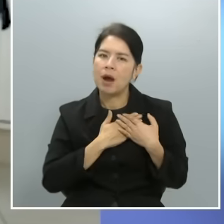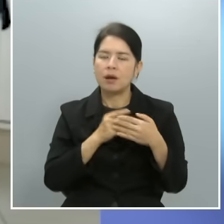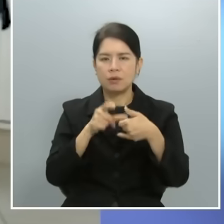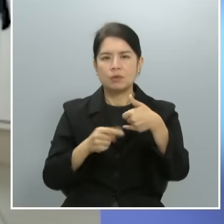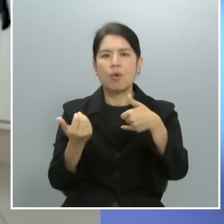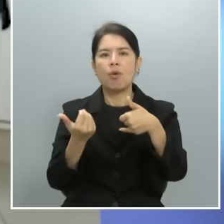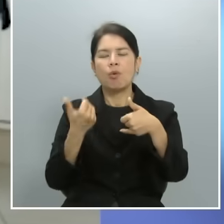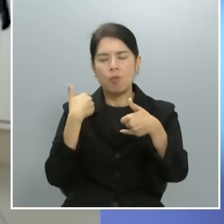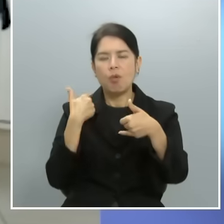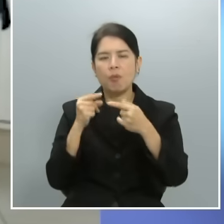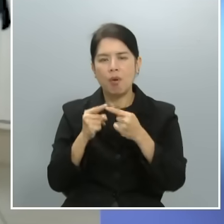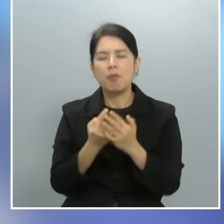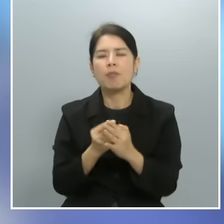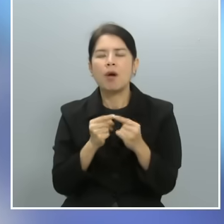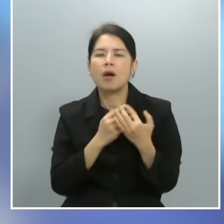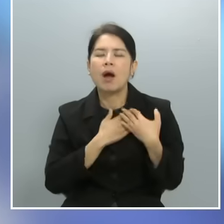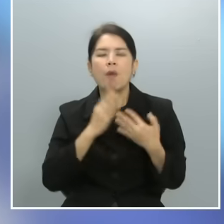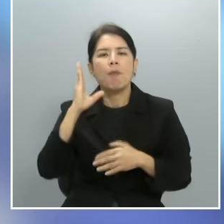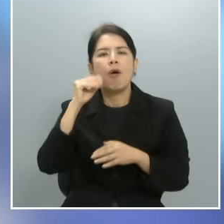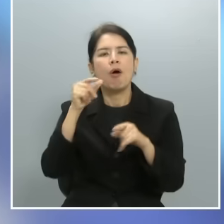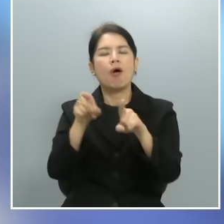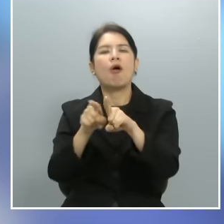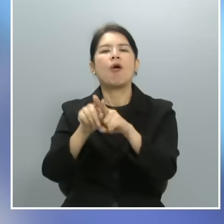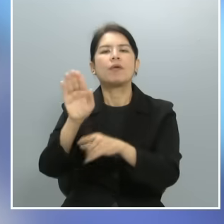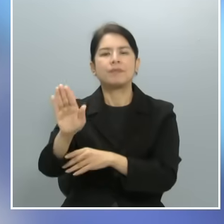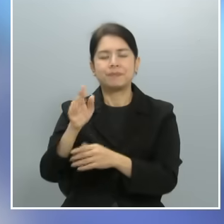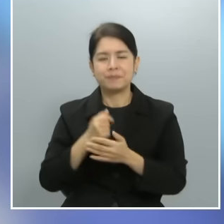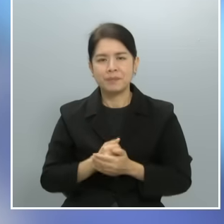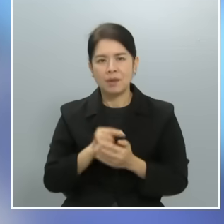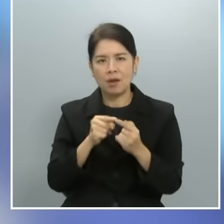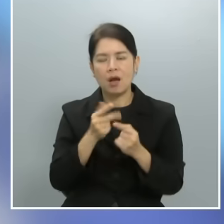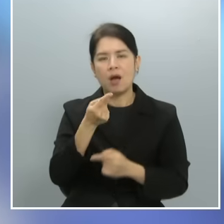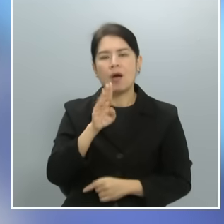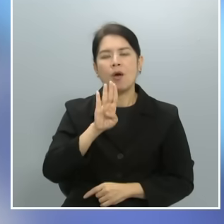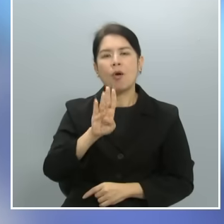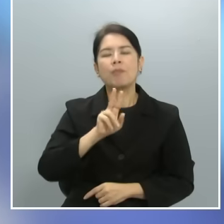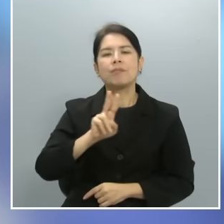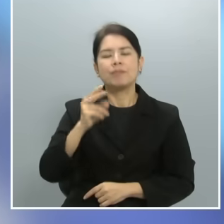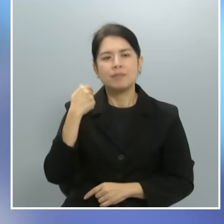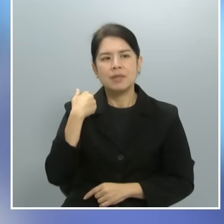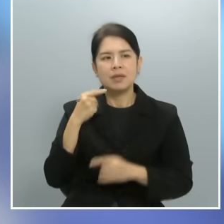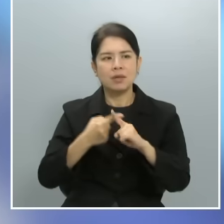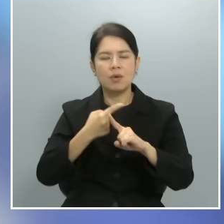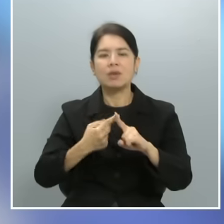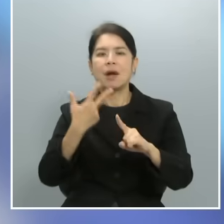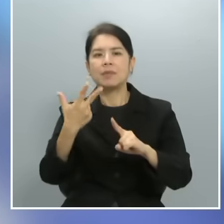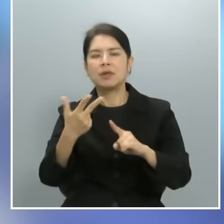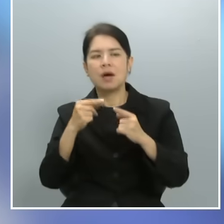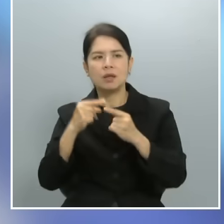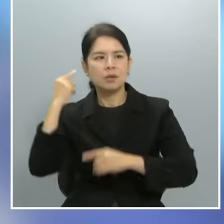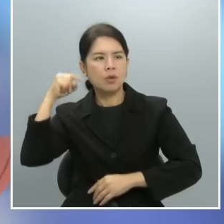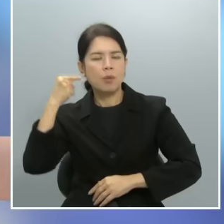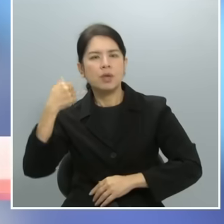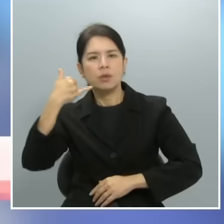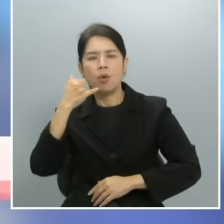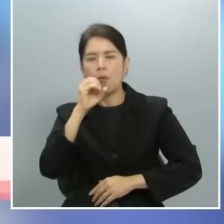ค่ะยังได้บอกด้วยนะคะว่าช่วงที่คบกันได้ประมาณ3เดือนค่ะฝ่ายหญิงโทรมาหาบอกว่าพ่อล้มหัวฟา